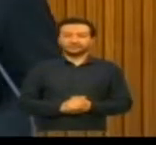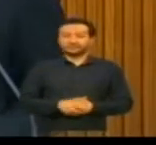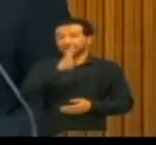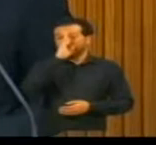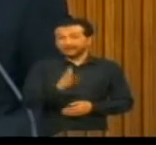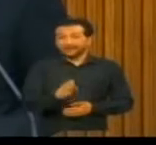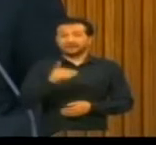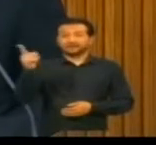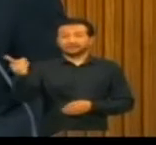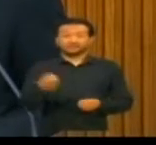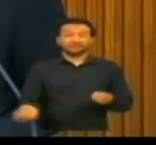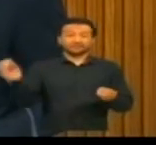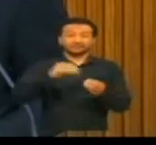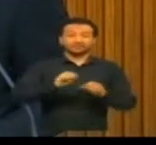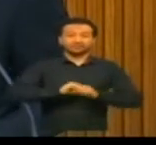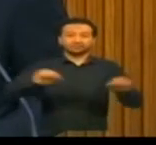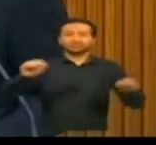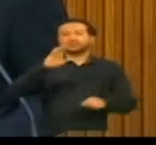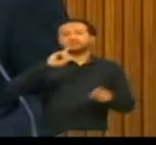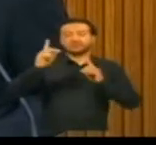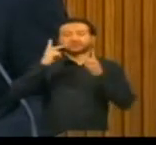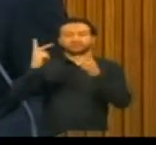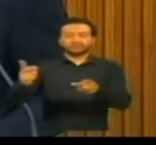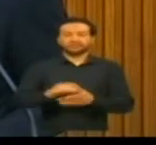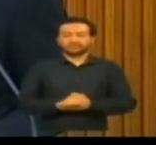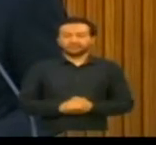Adaletin dibine dinamit koyan da yargının kendisidir.